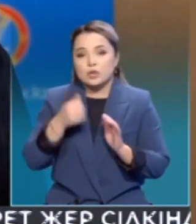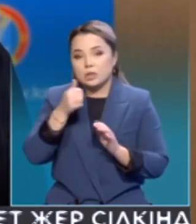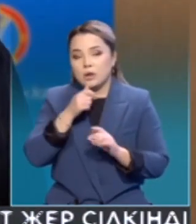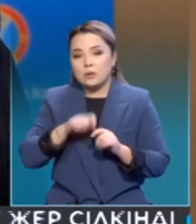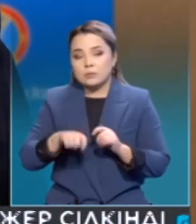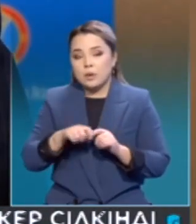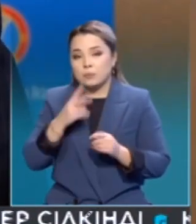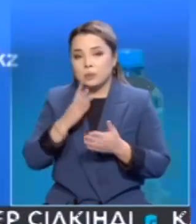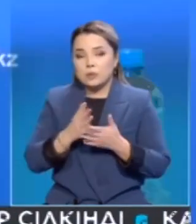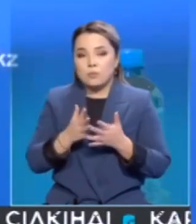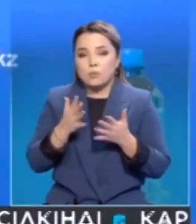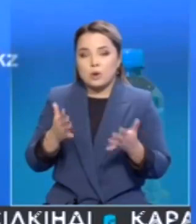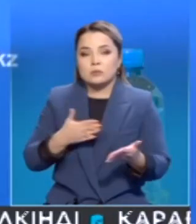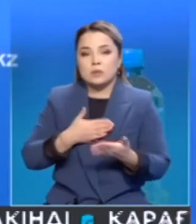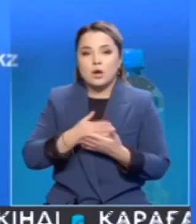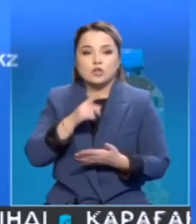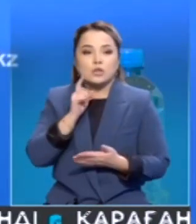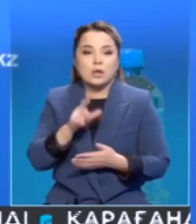белсенділігі ерекше байқалды.